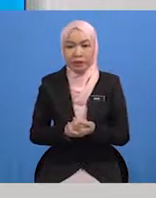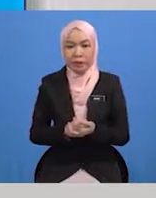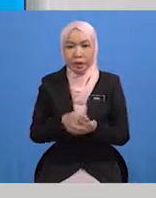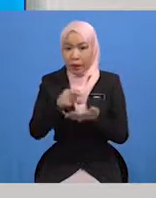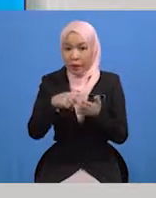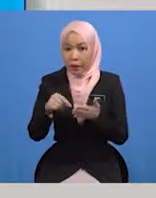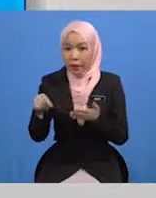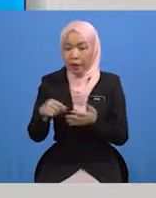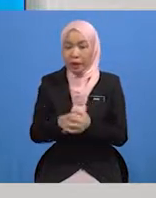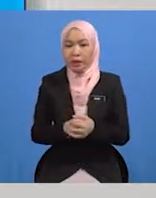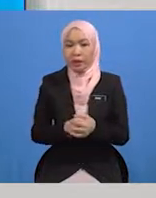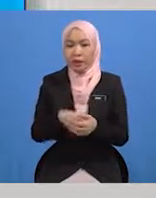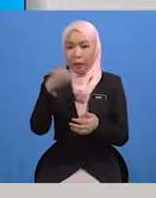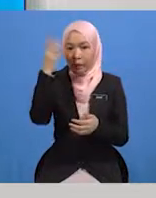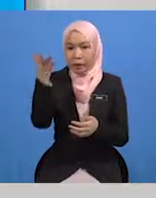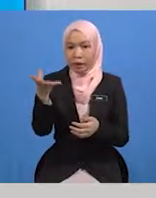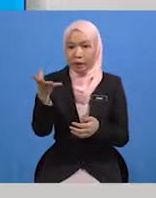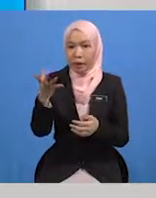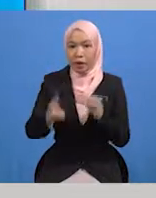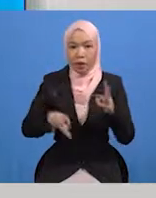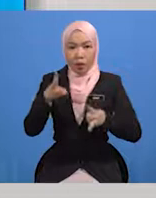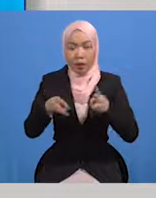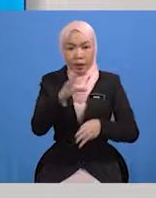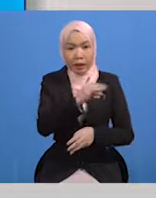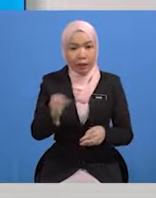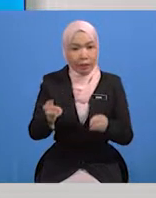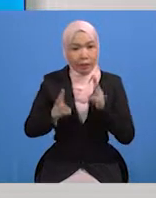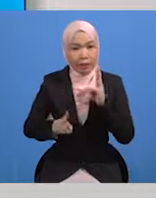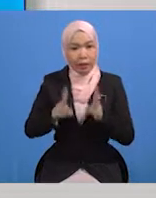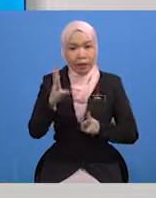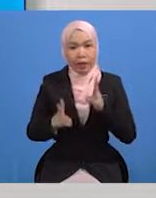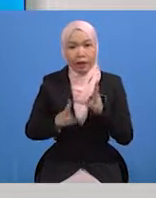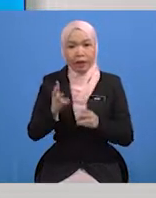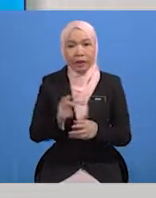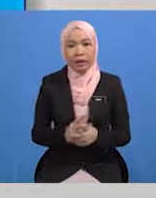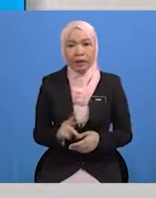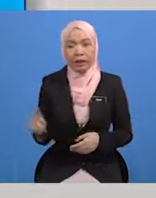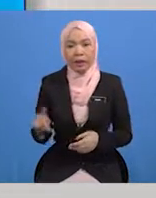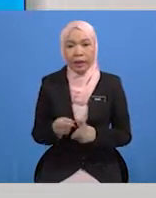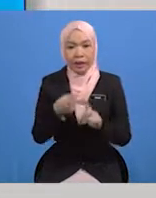menggambarkan watak dan perwatakan melalui teknik pemerian.